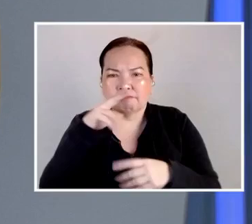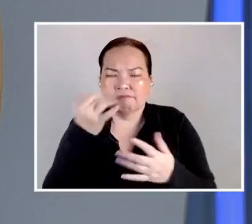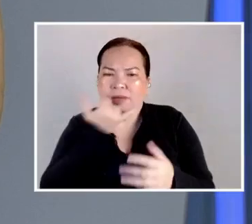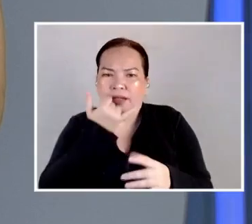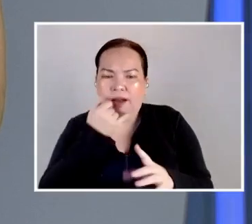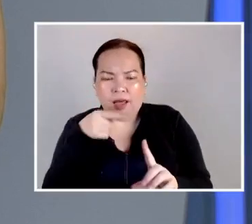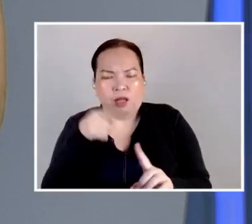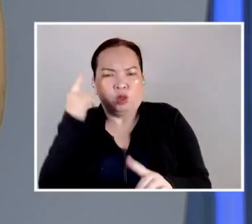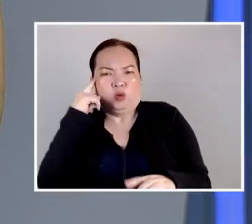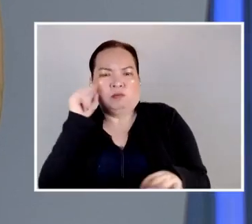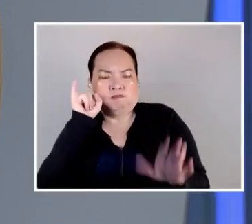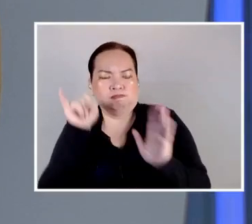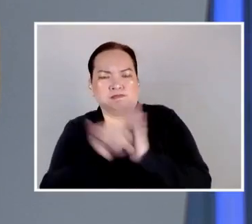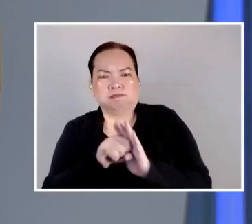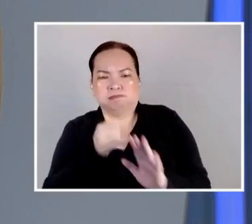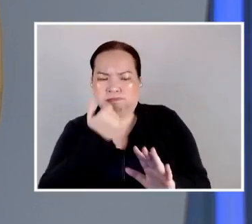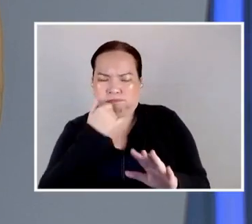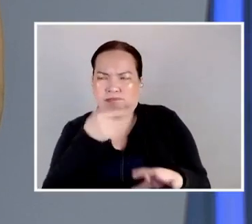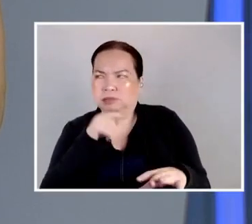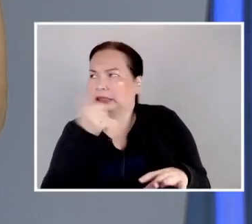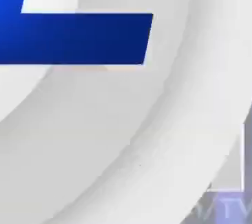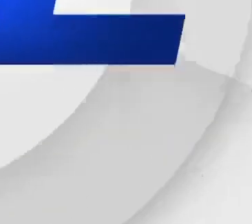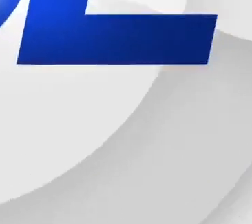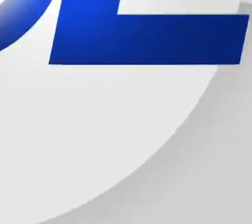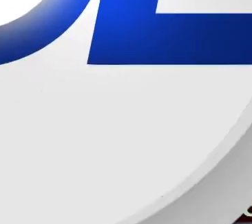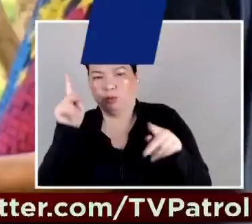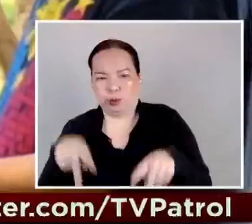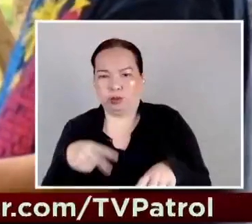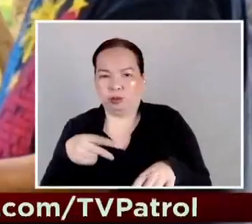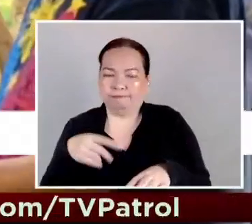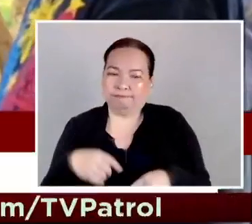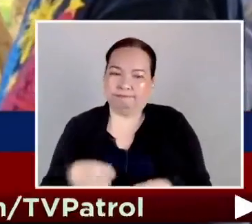Philadelphia, nagpapatrol Don Tagala.